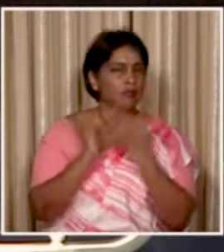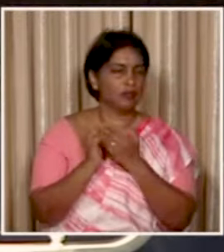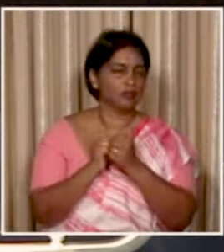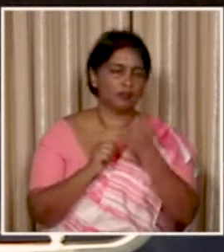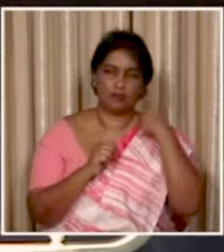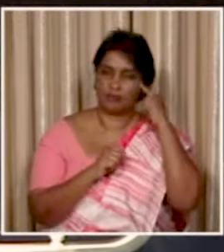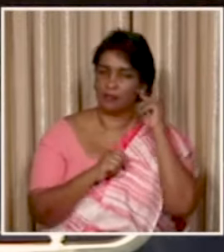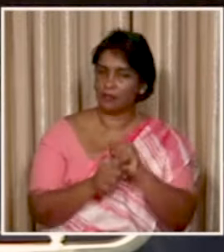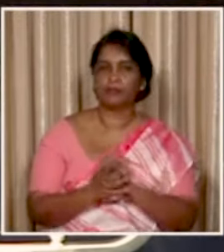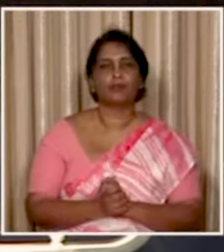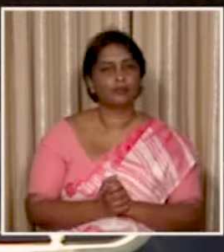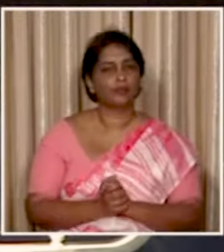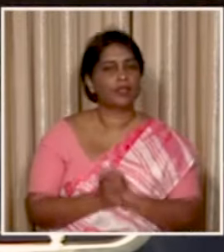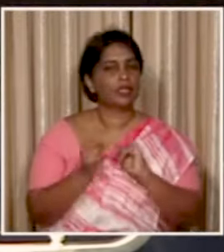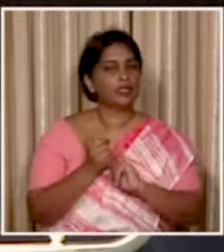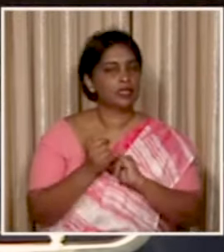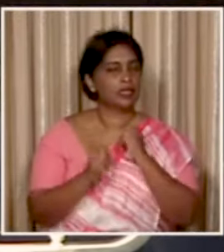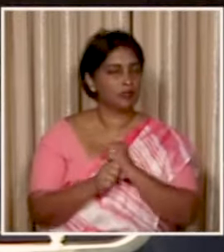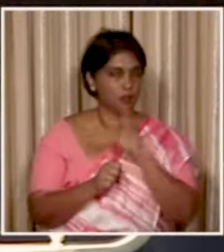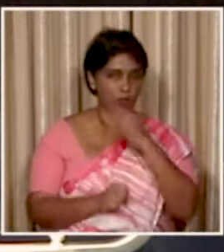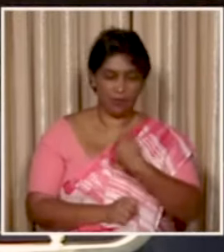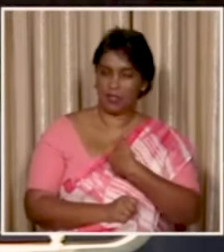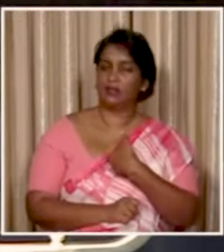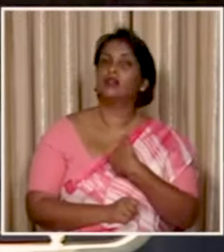பாராளுமன்ற உறுப்பினராக ஆகிய நான் கடந்த